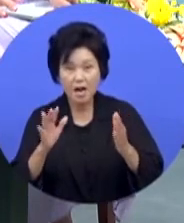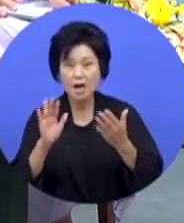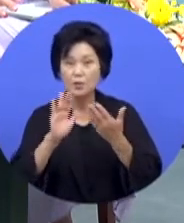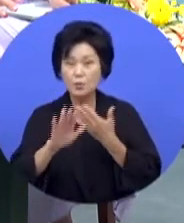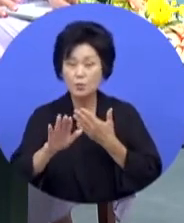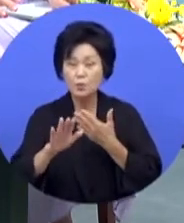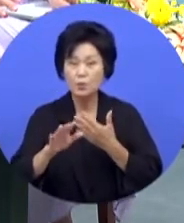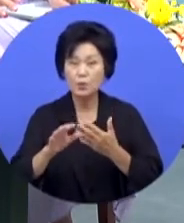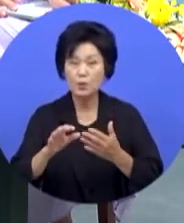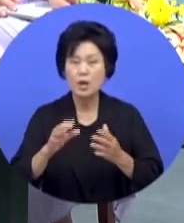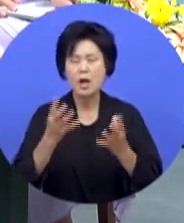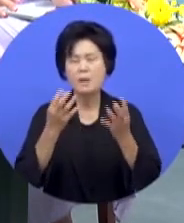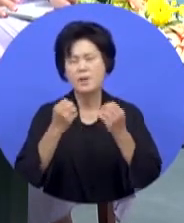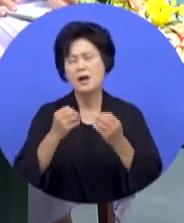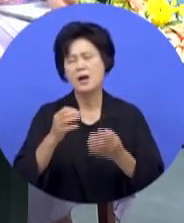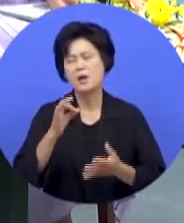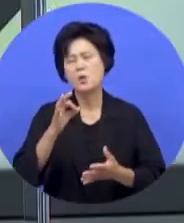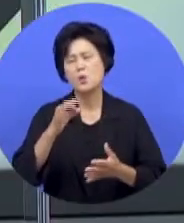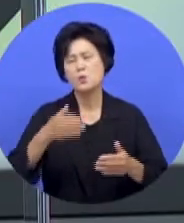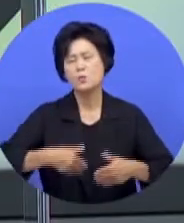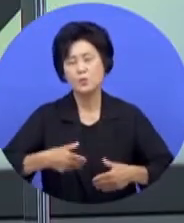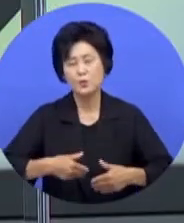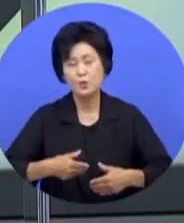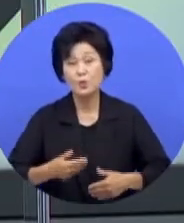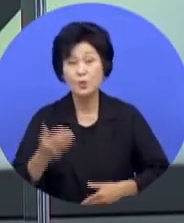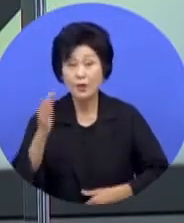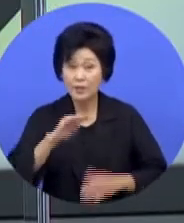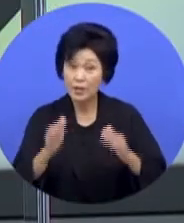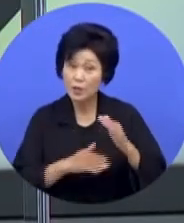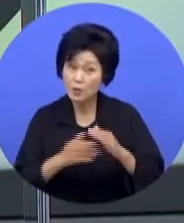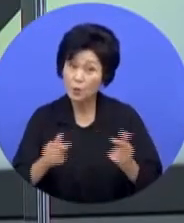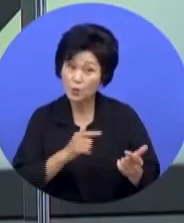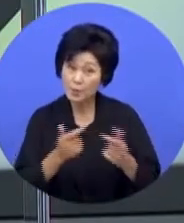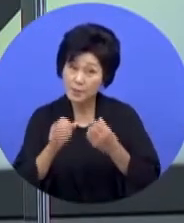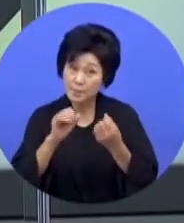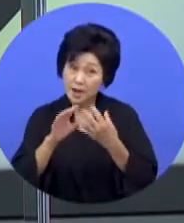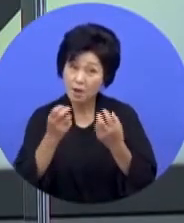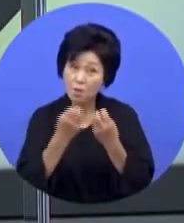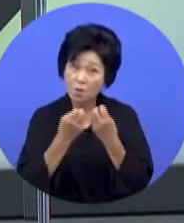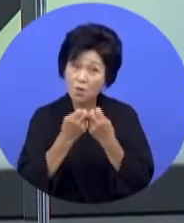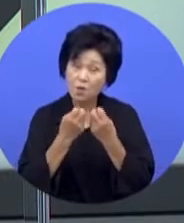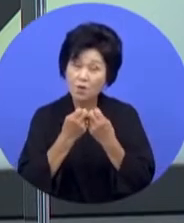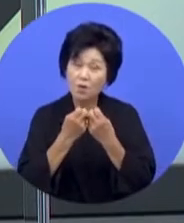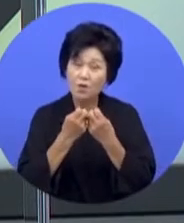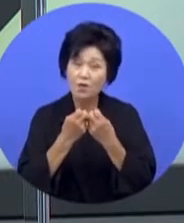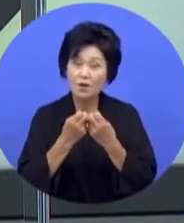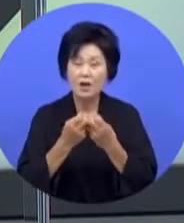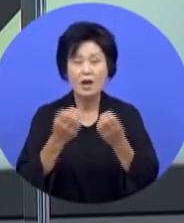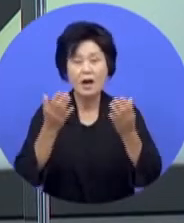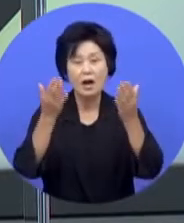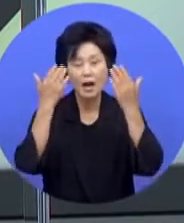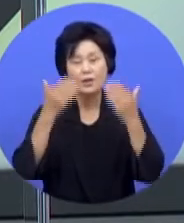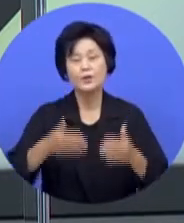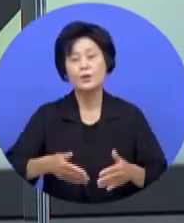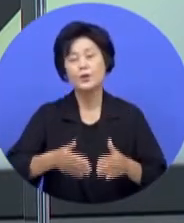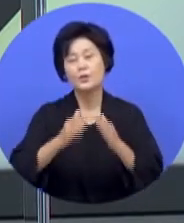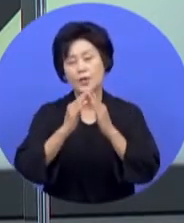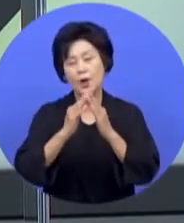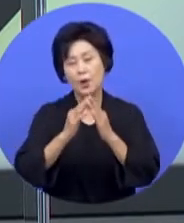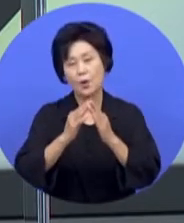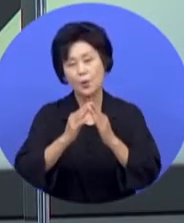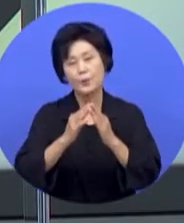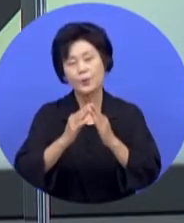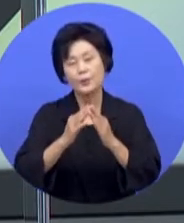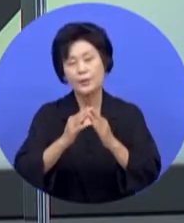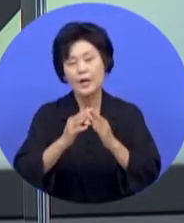처음에 그저 호응이 괜찮았나요? 그 이제 학교를 세우기 한 1, 2년 전에 또 하나님의 은혜로 제